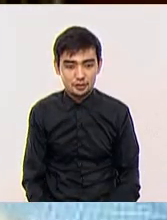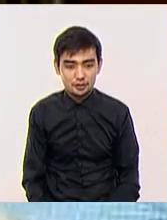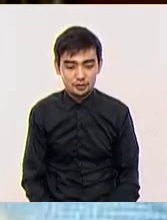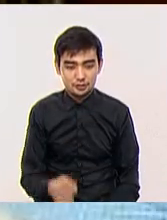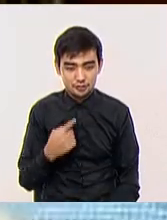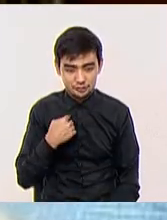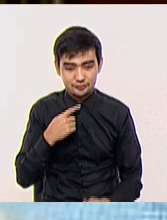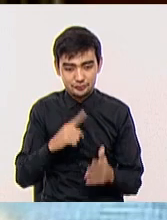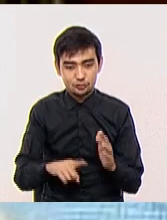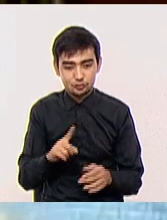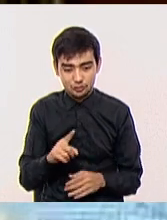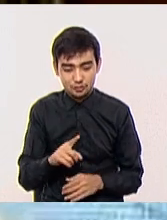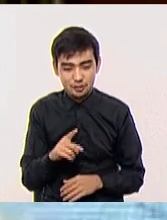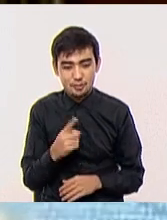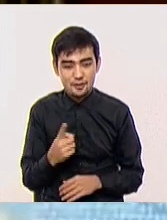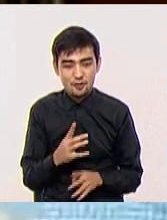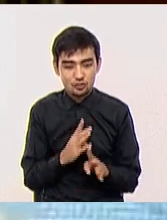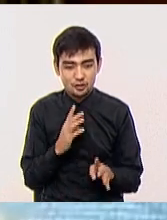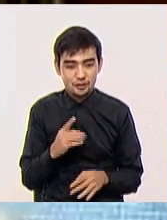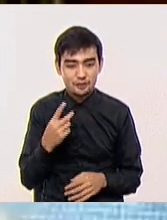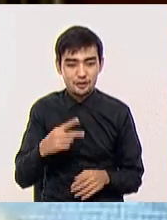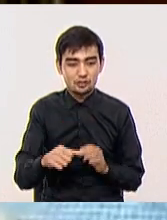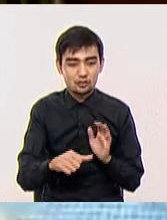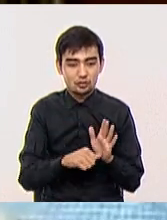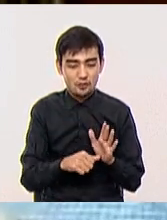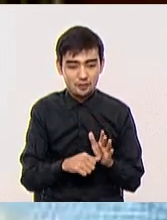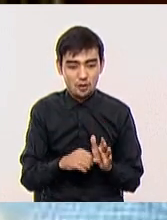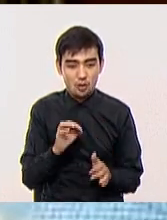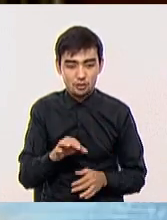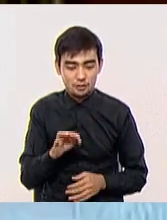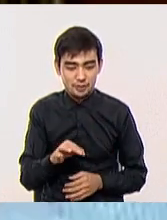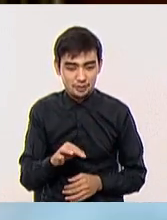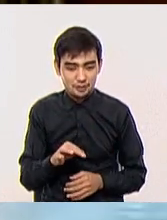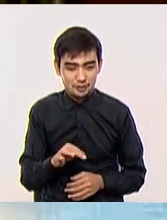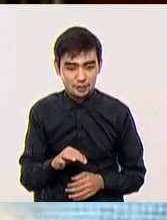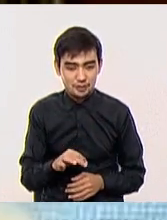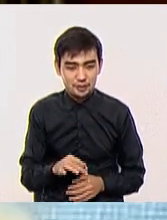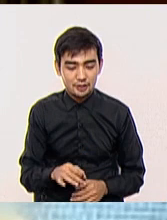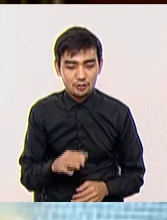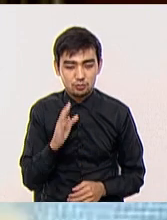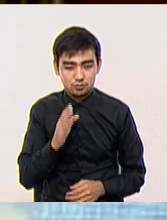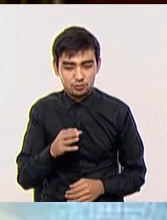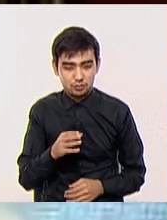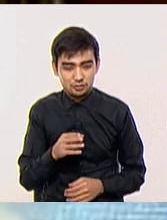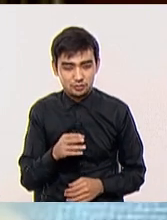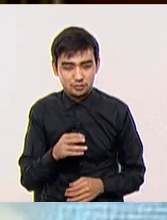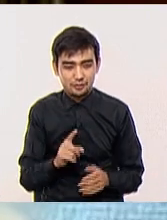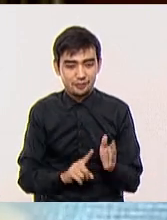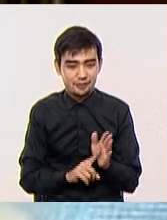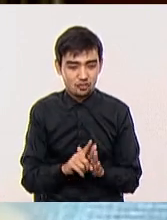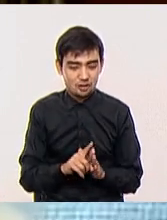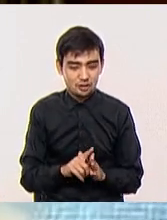Я надеюсь, что, во-первых, с 26 октября будет